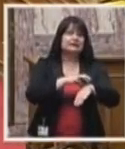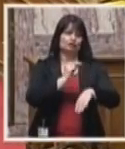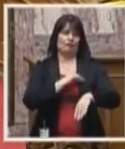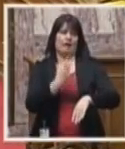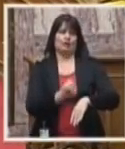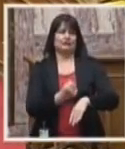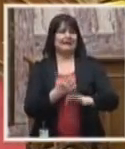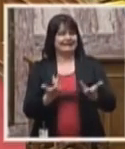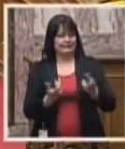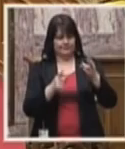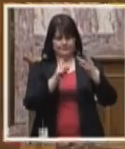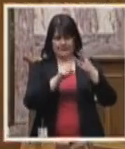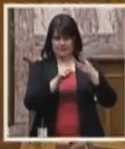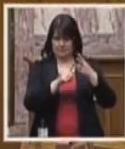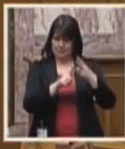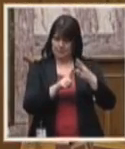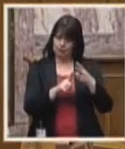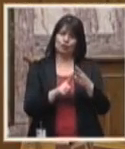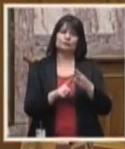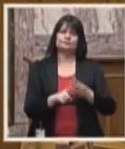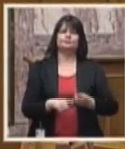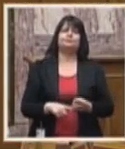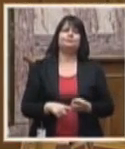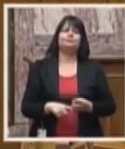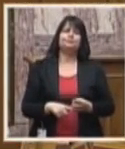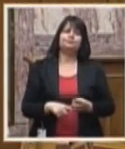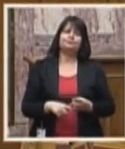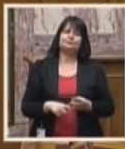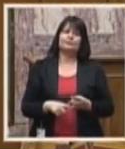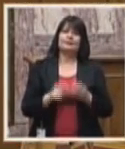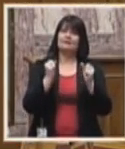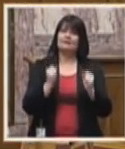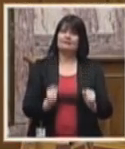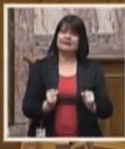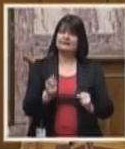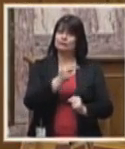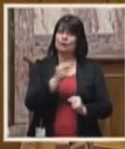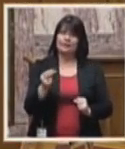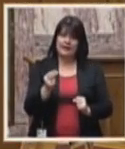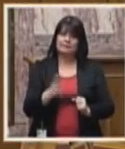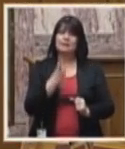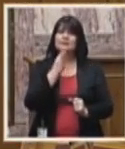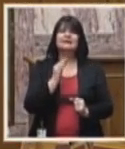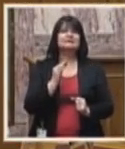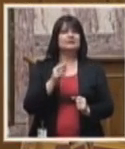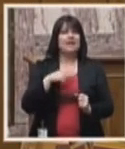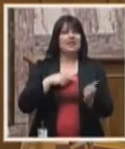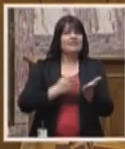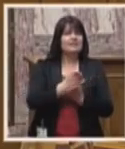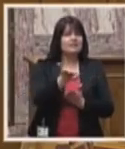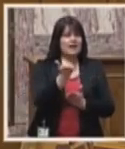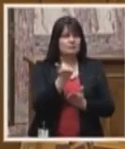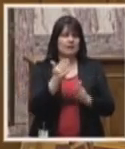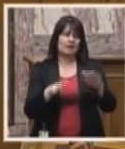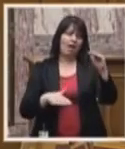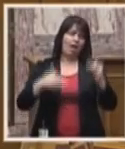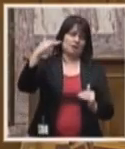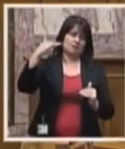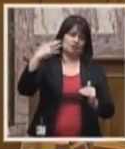Τρίτο έλλειμμα, κύριε Καρατζαφέρη, αγαπητοί συνάδελφοι, είναι ένα πολύ βασικό στοιχείο, είναι το έλλειμμα δικαιοσύνης, το έλλειμμα ισότητας, το